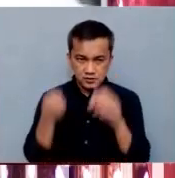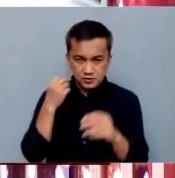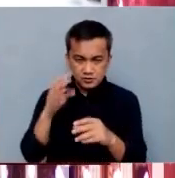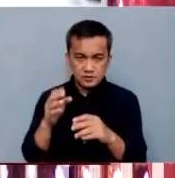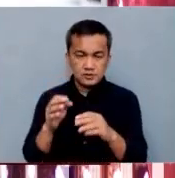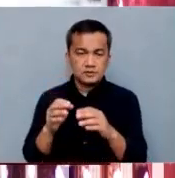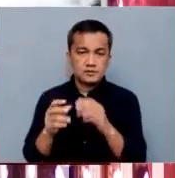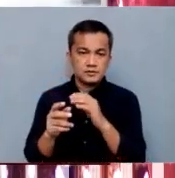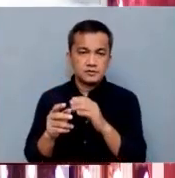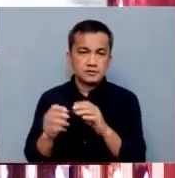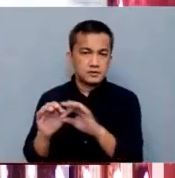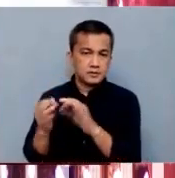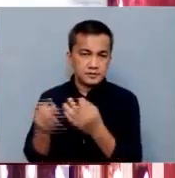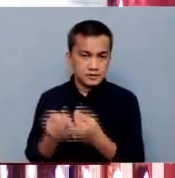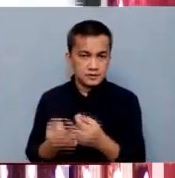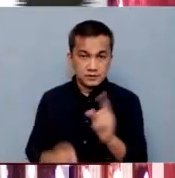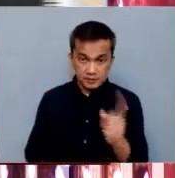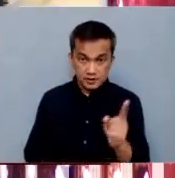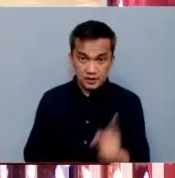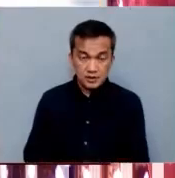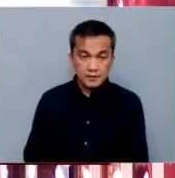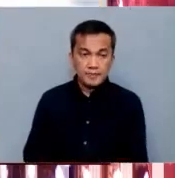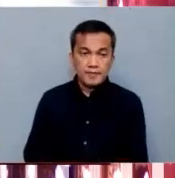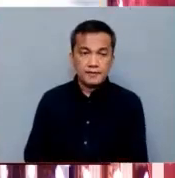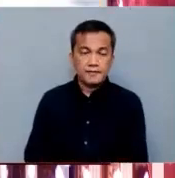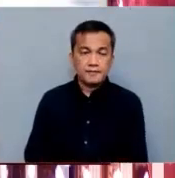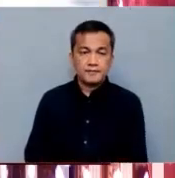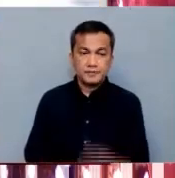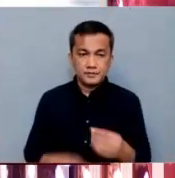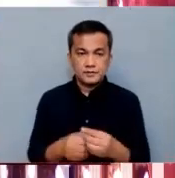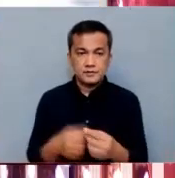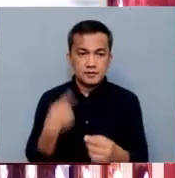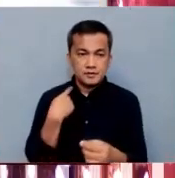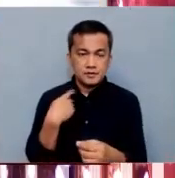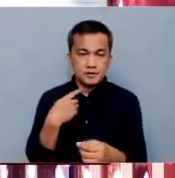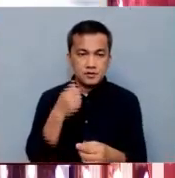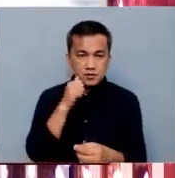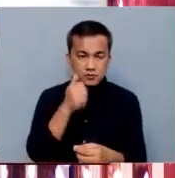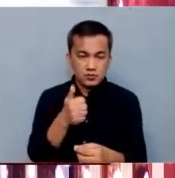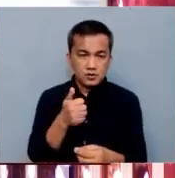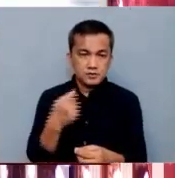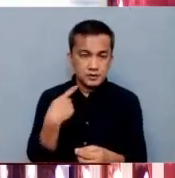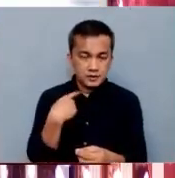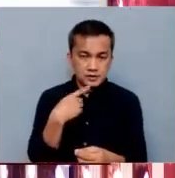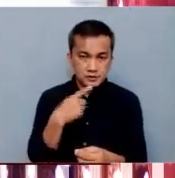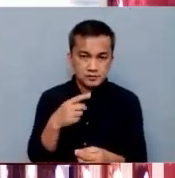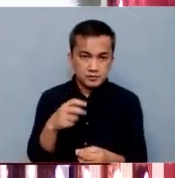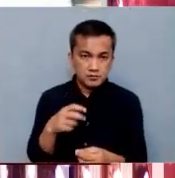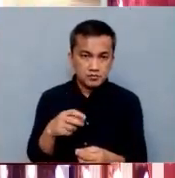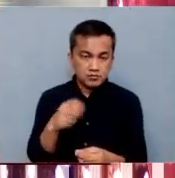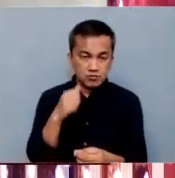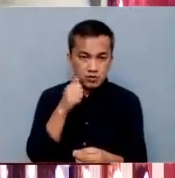yun? At siguro, isa pang sundot, meron pa bang biyahe bukas if ever hindi sila umabot tonight?